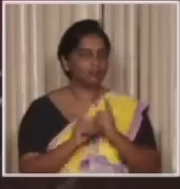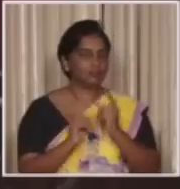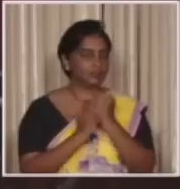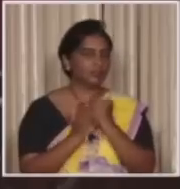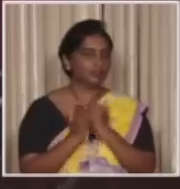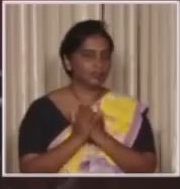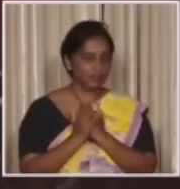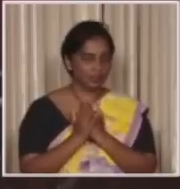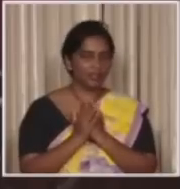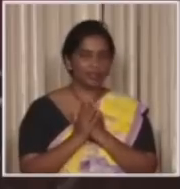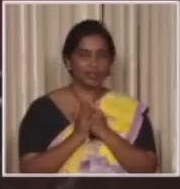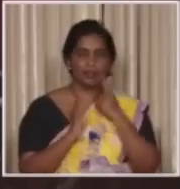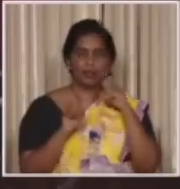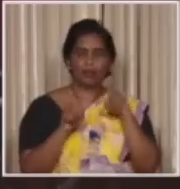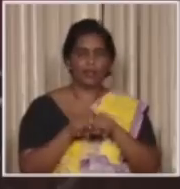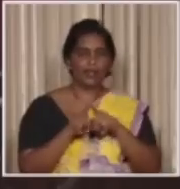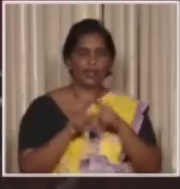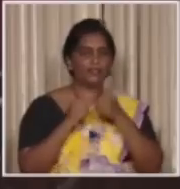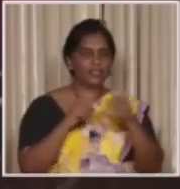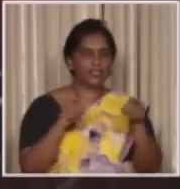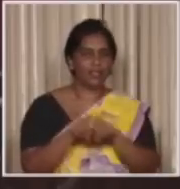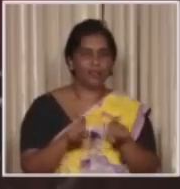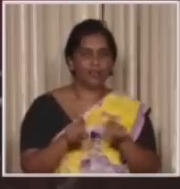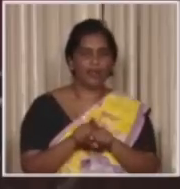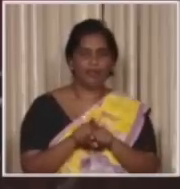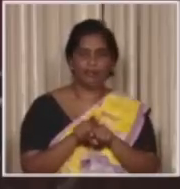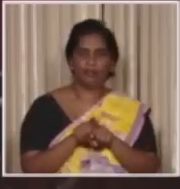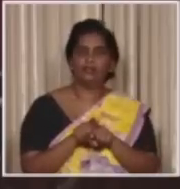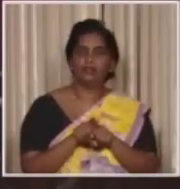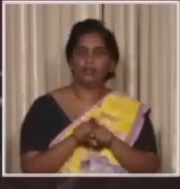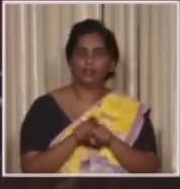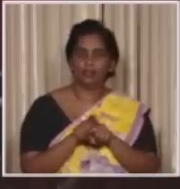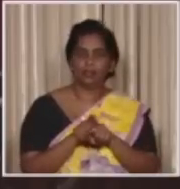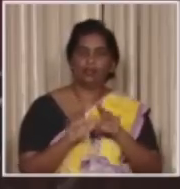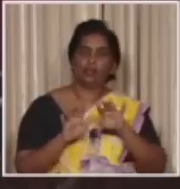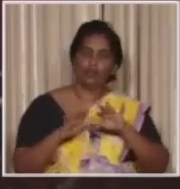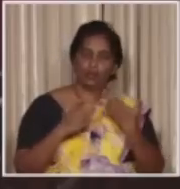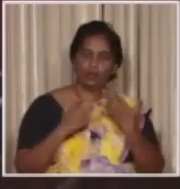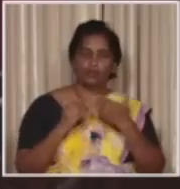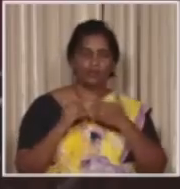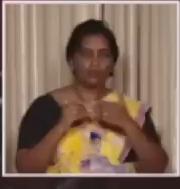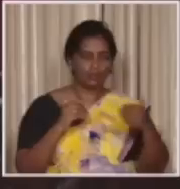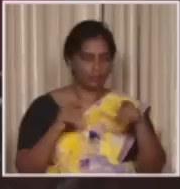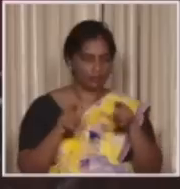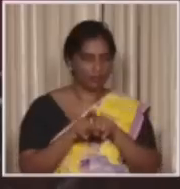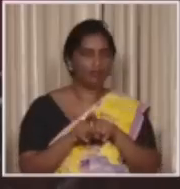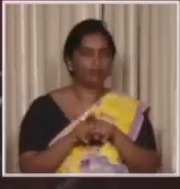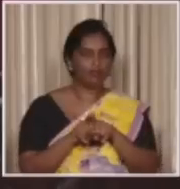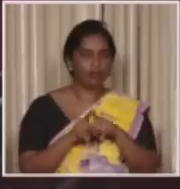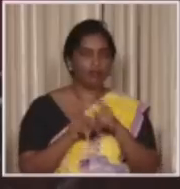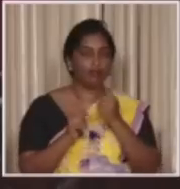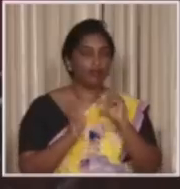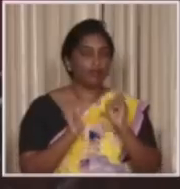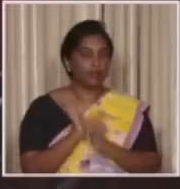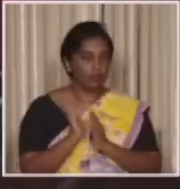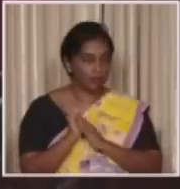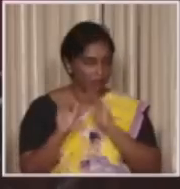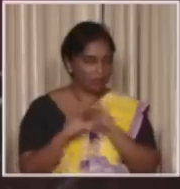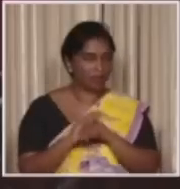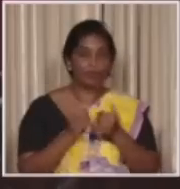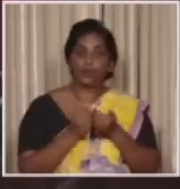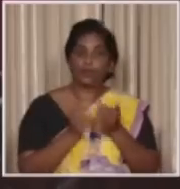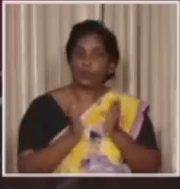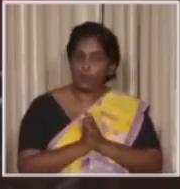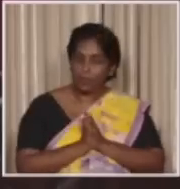101 තුන්වෙනි අනුගාන්තියත් හතරවෙනි අනුගාන්තියත් ඕනෑම අවස්ථාවක ආංශික අධීක්ෂණ කාර්ක සභාවට සිය